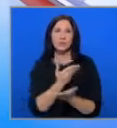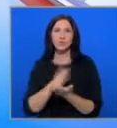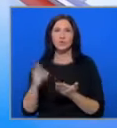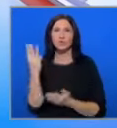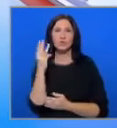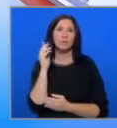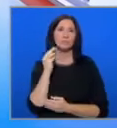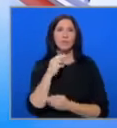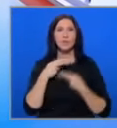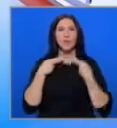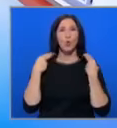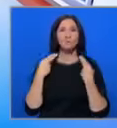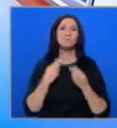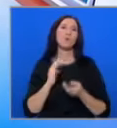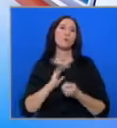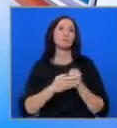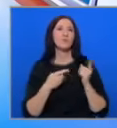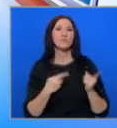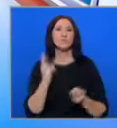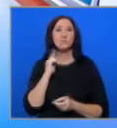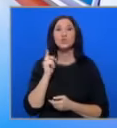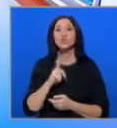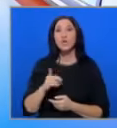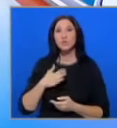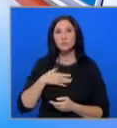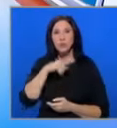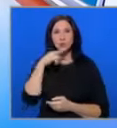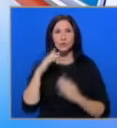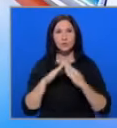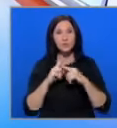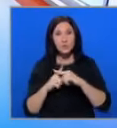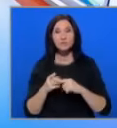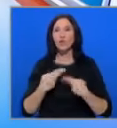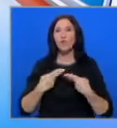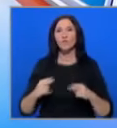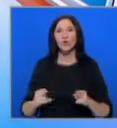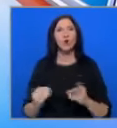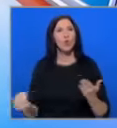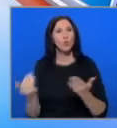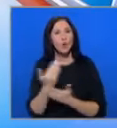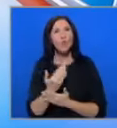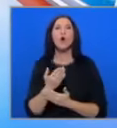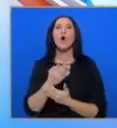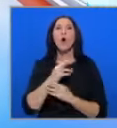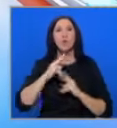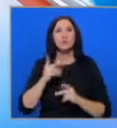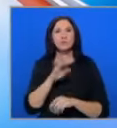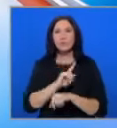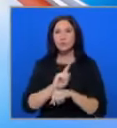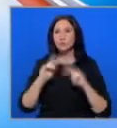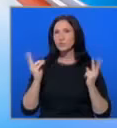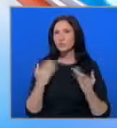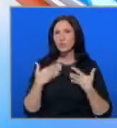по обвинение в шпионаж. Чия собственост е Руската църква и ще отвори ли отново врати? Отговорите след секунди по света и у нас